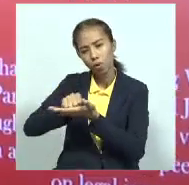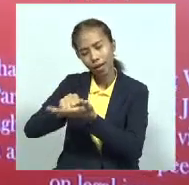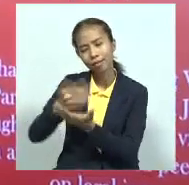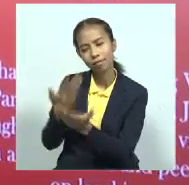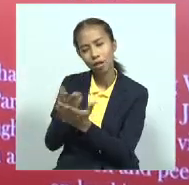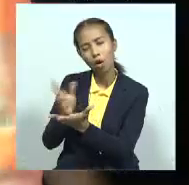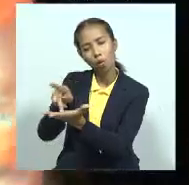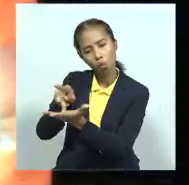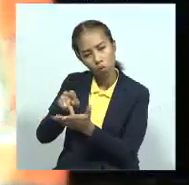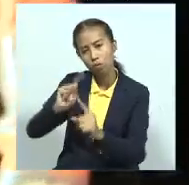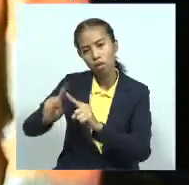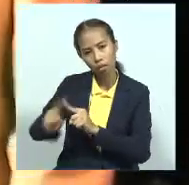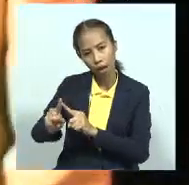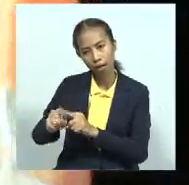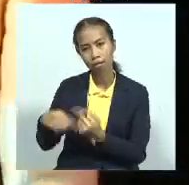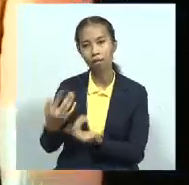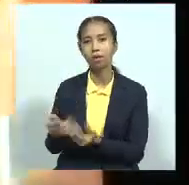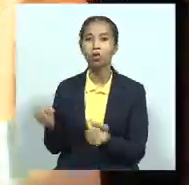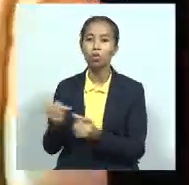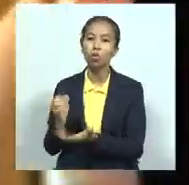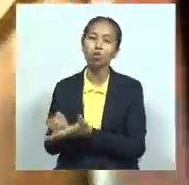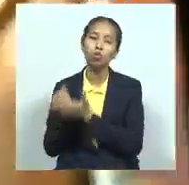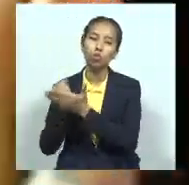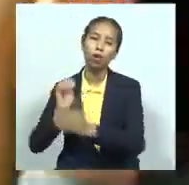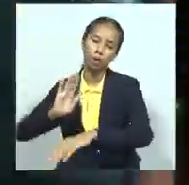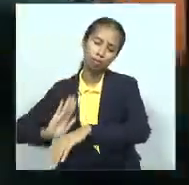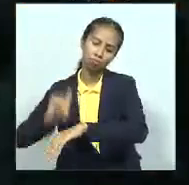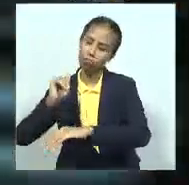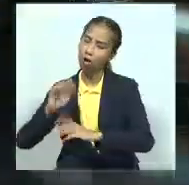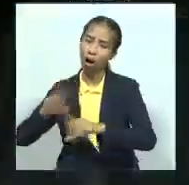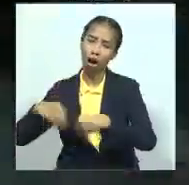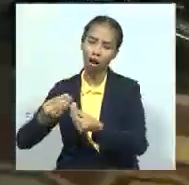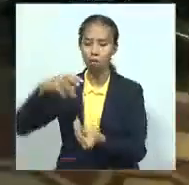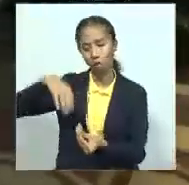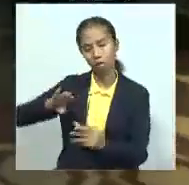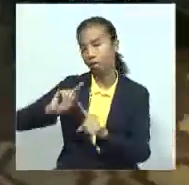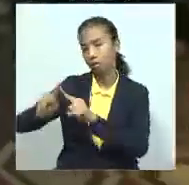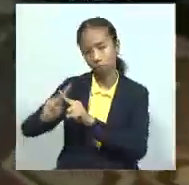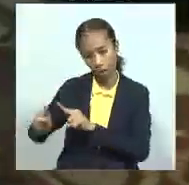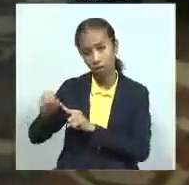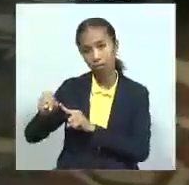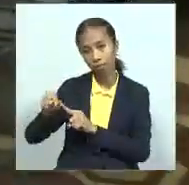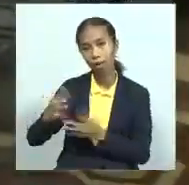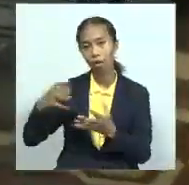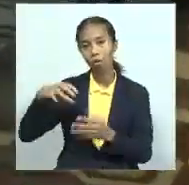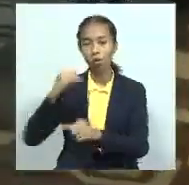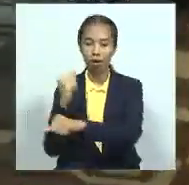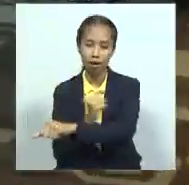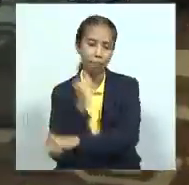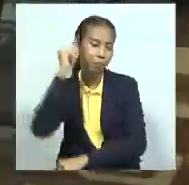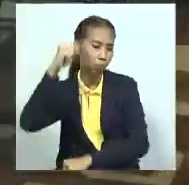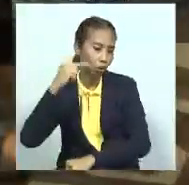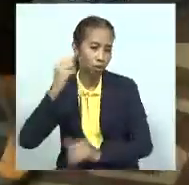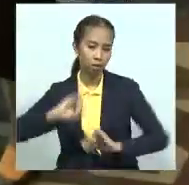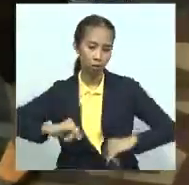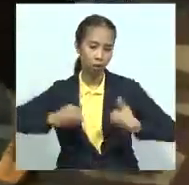การเงินเพิ่มทักษะให้กับผู้ประกอบการวิสาหกิจขนาดกลางขนาดย่อมและรายย่อยผู้ประกอบการสตรีและแรงงานนอกจ